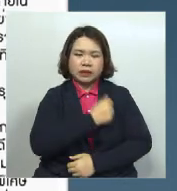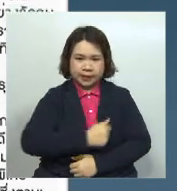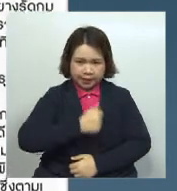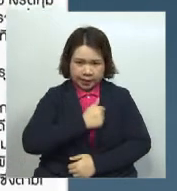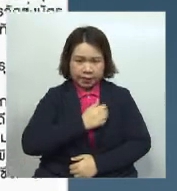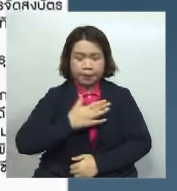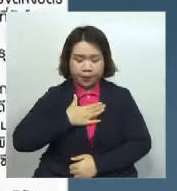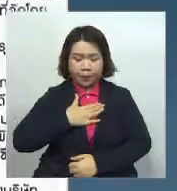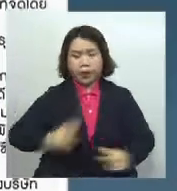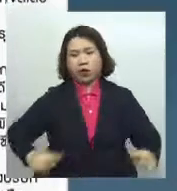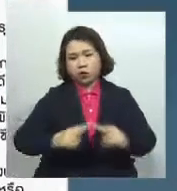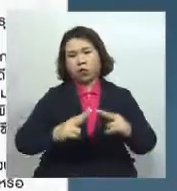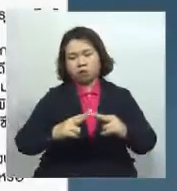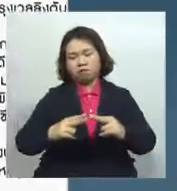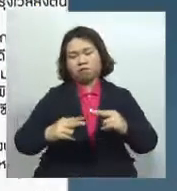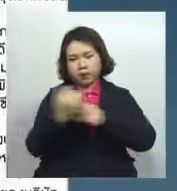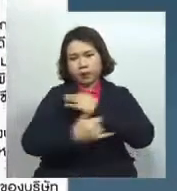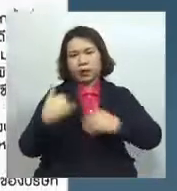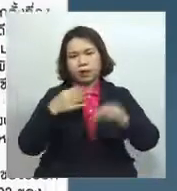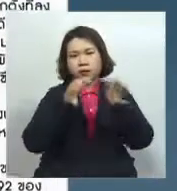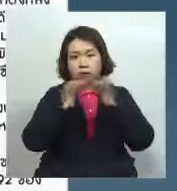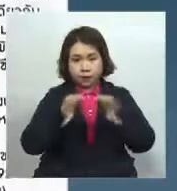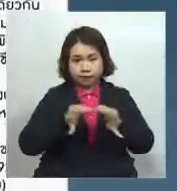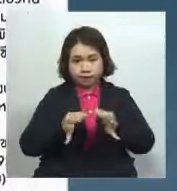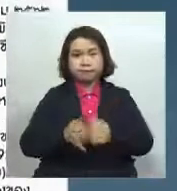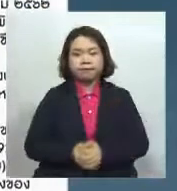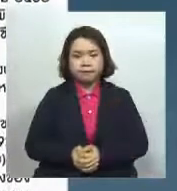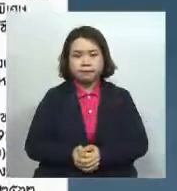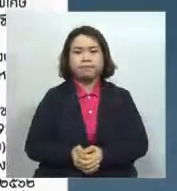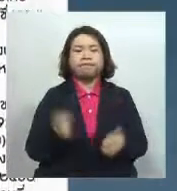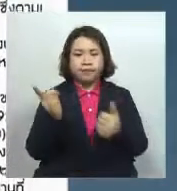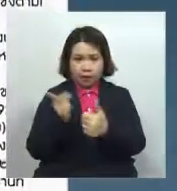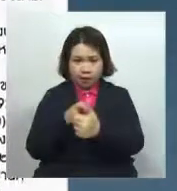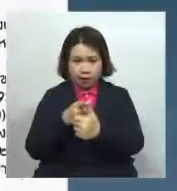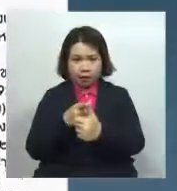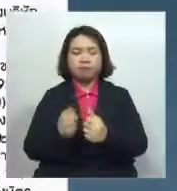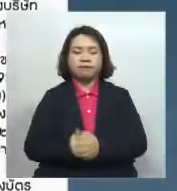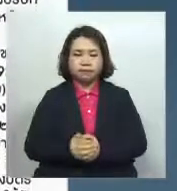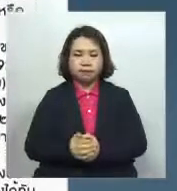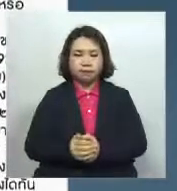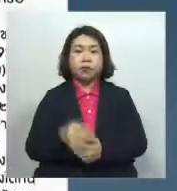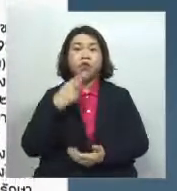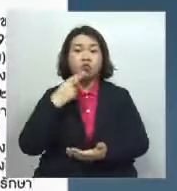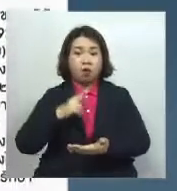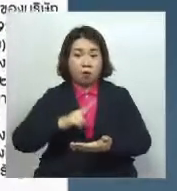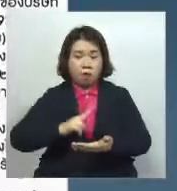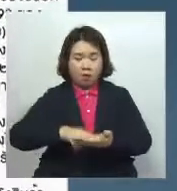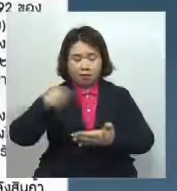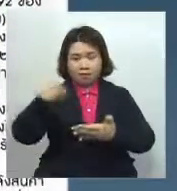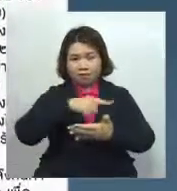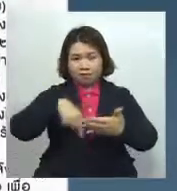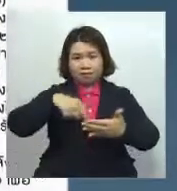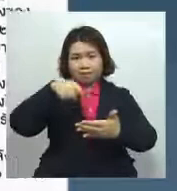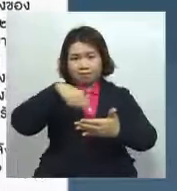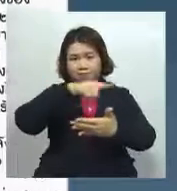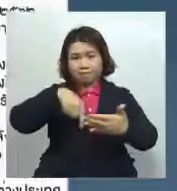จึขอเรีนชิ้นแงแล้วก็ลำดับเหตุการณให้ไดเห็ภาพแบบนี้นะคะ1. ในการรับมอบและจัดส่บัตรเลือกตั้ง